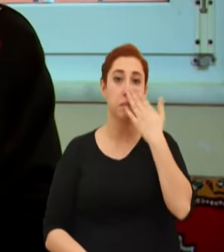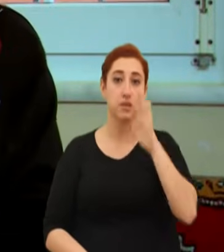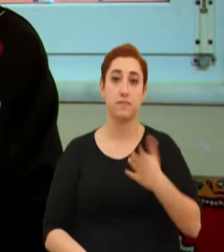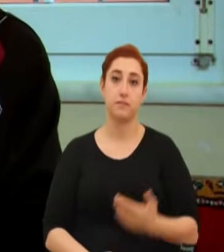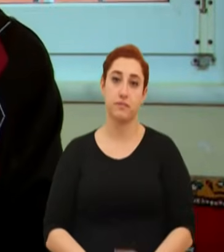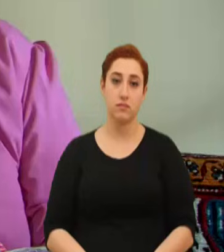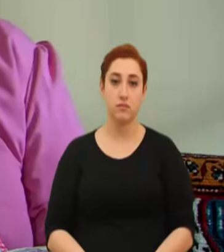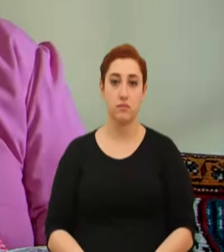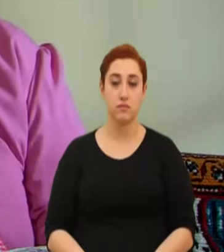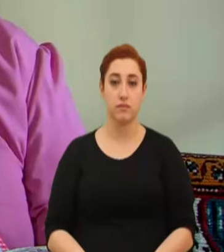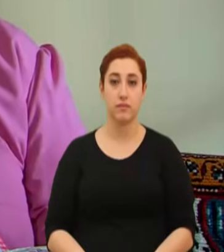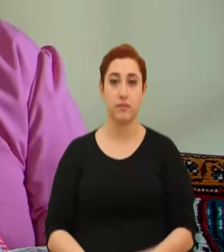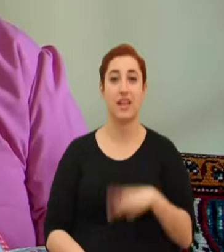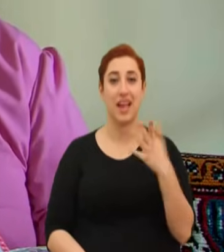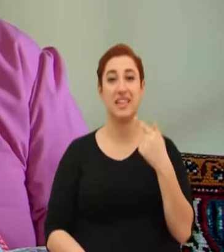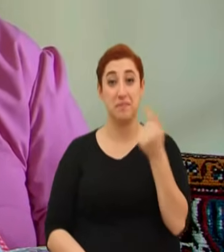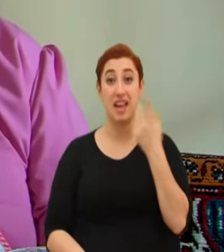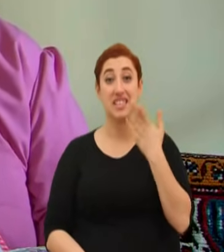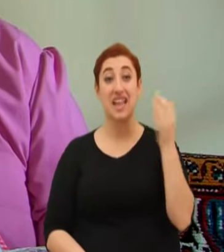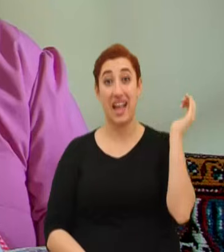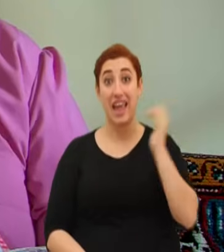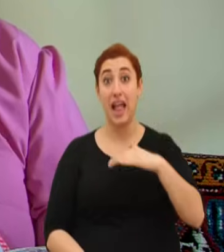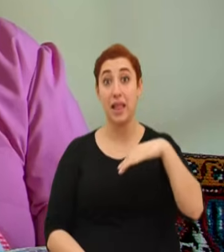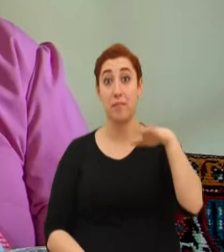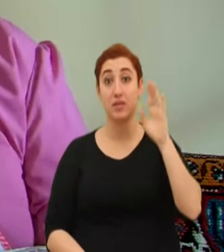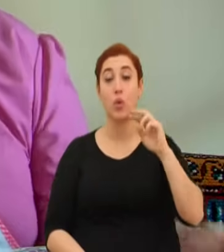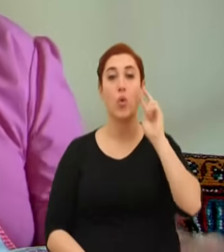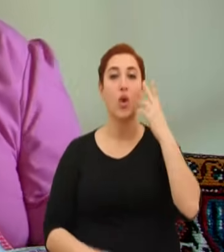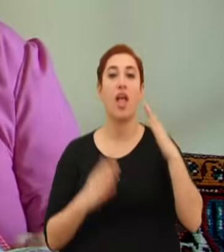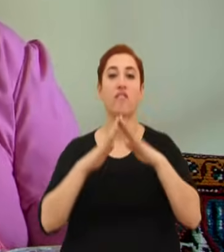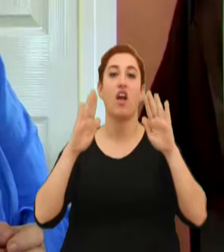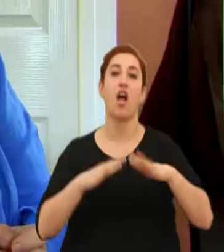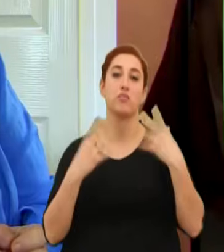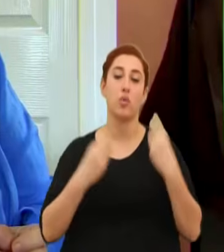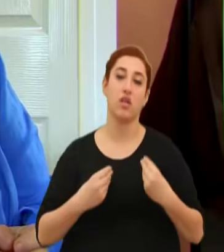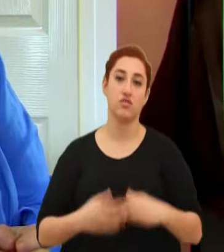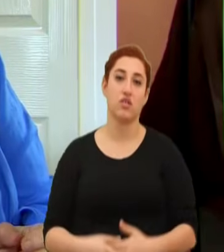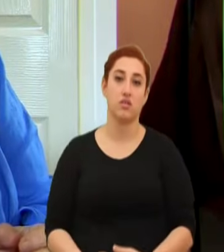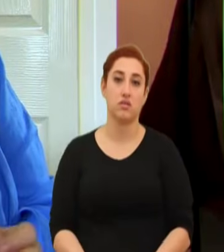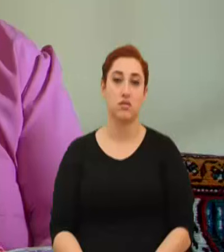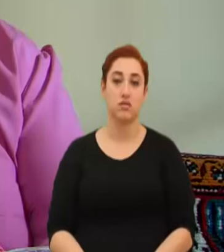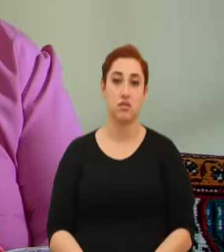ya. Yani biraz daha gelmeselerdi Rüyam evde kalmış olacaktı.